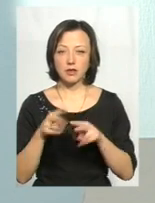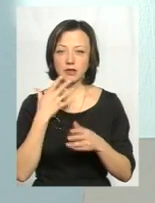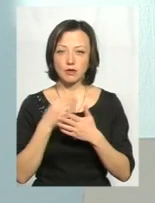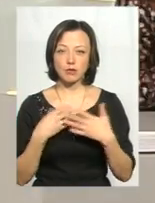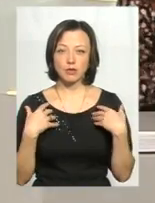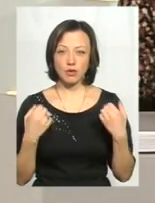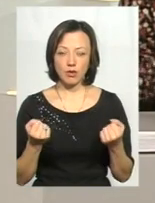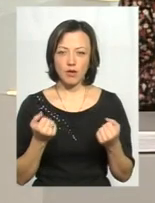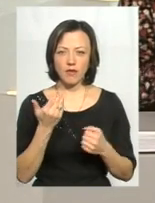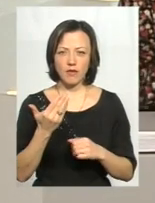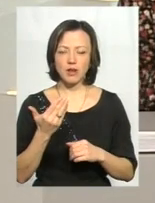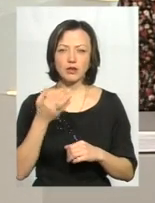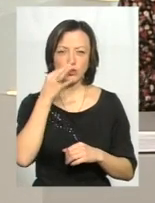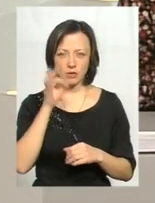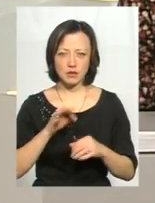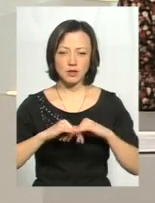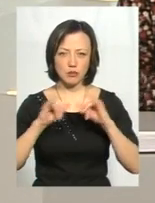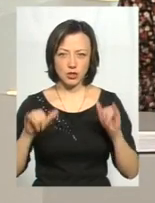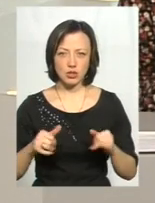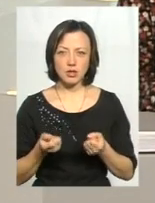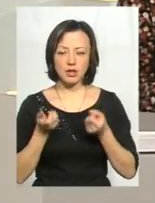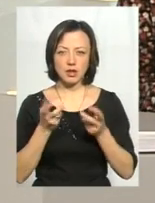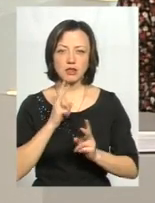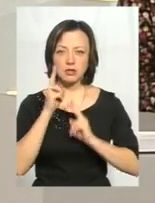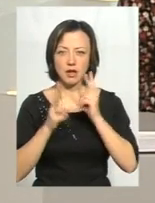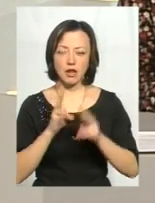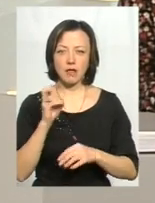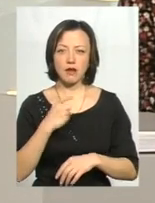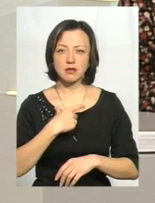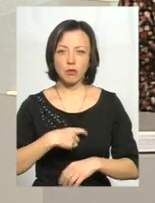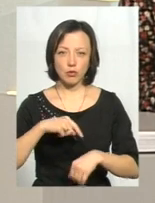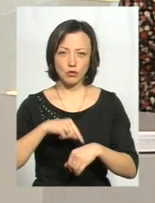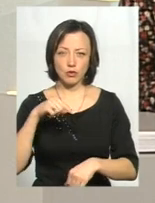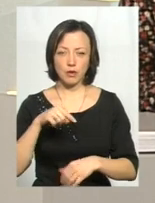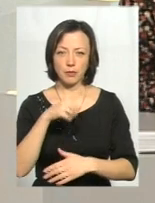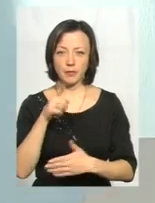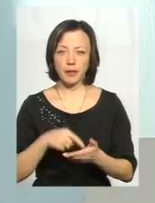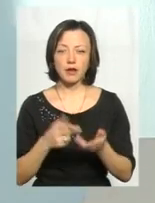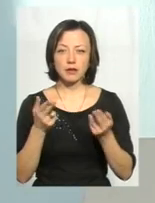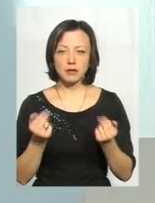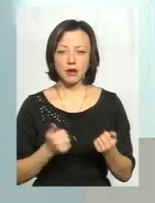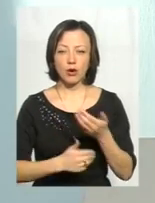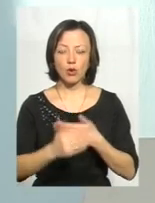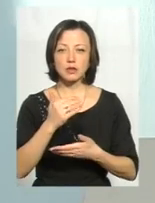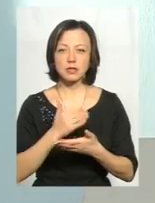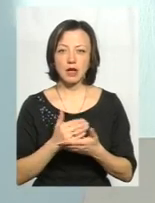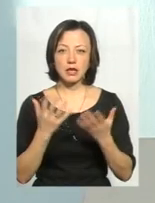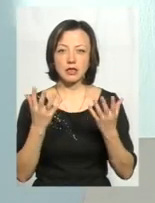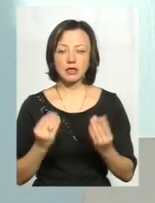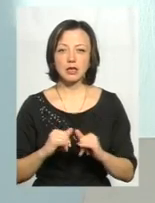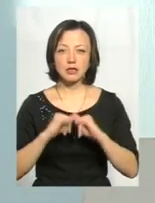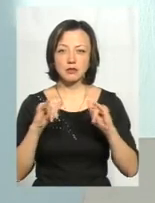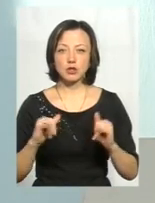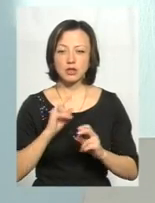вашій практиці зараз збільшилась кількість скарг на самопочуття? Да, останні дні збільшились скарги